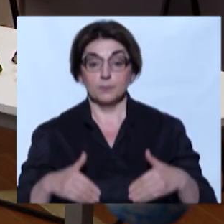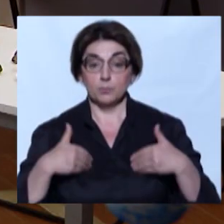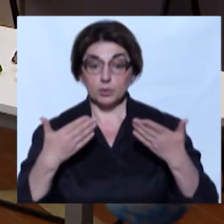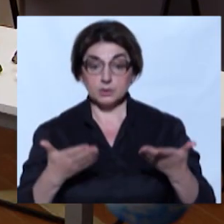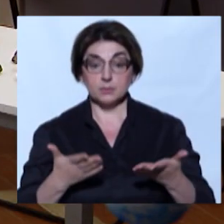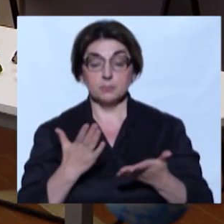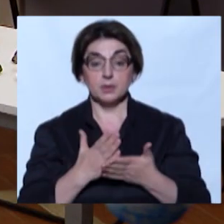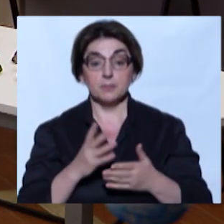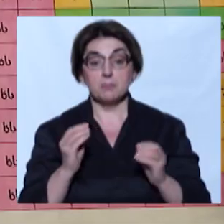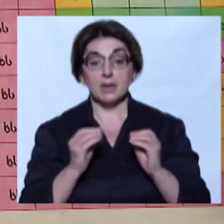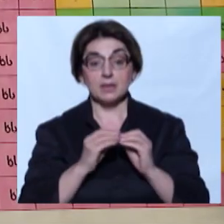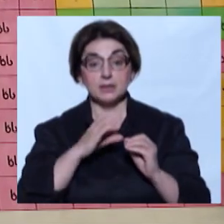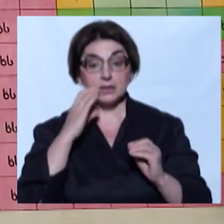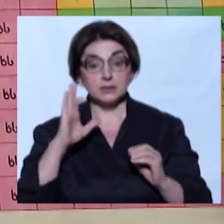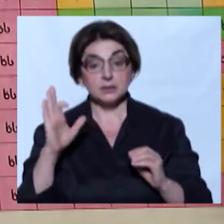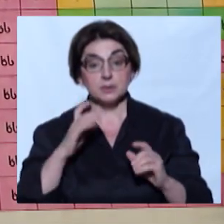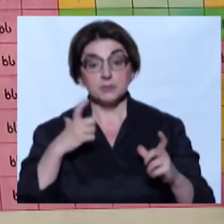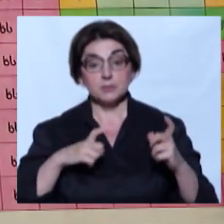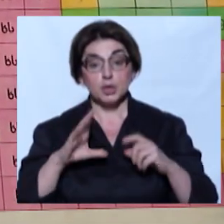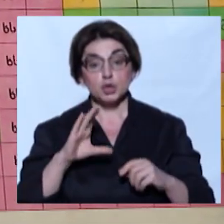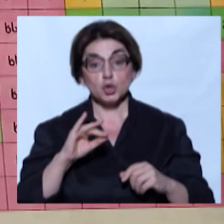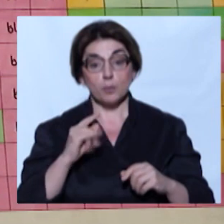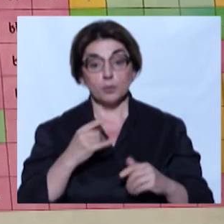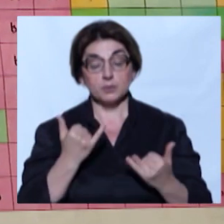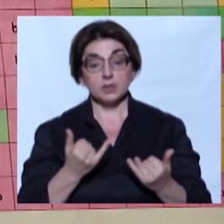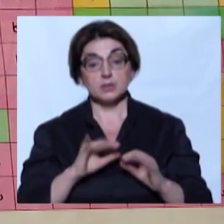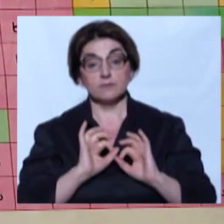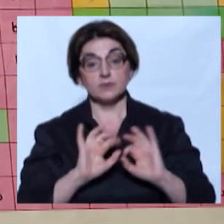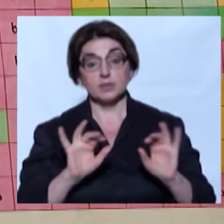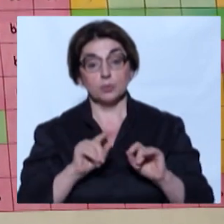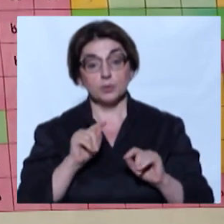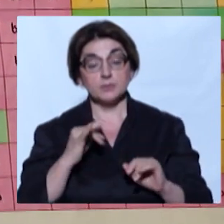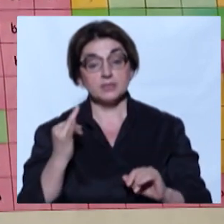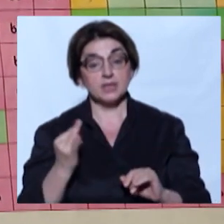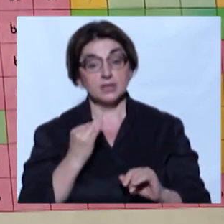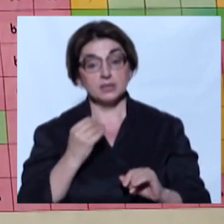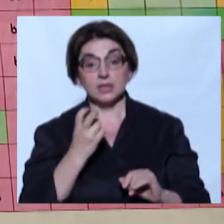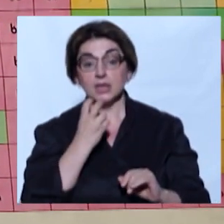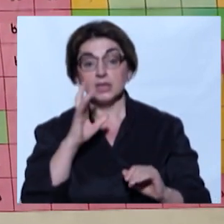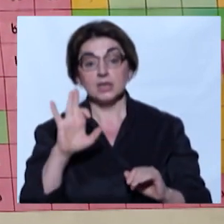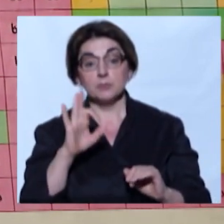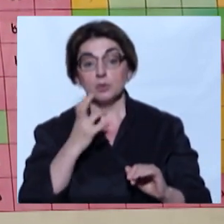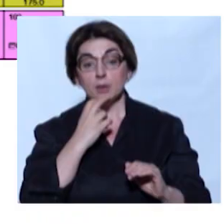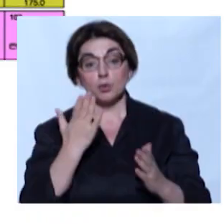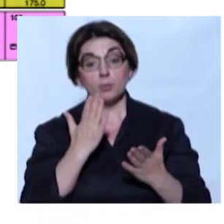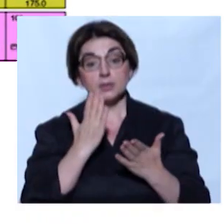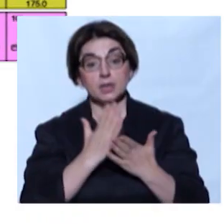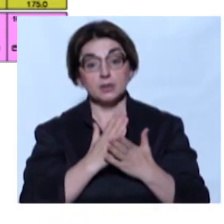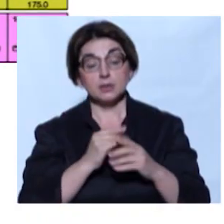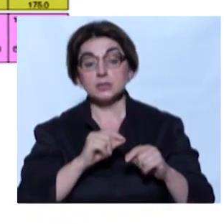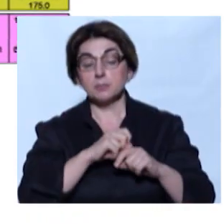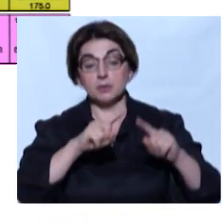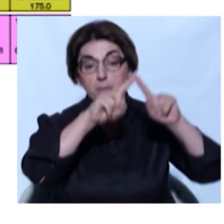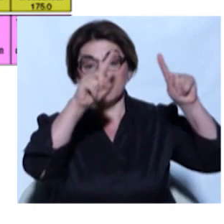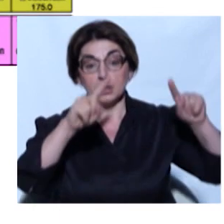მოგესალმები, მე ვარ შენი მეათე კლასი ქიმიის მასწავლებელი სოფო. Და დღეს მინდა გესაუბროთ იმ საინტერესო ელემენტებზე, რომლებიც მოთავსებულიანი არ